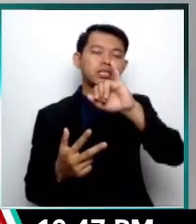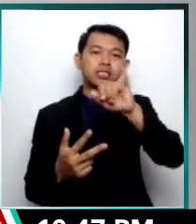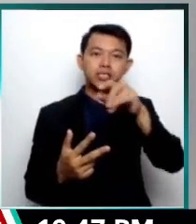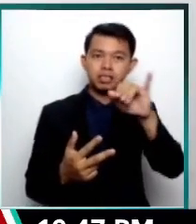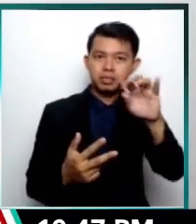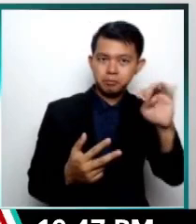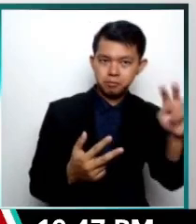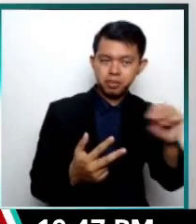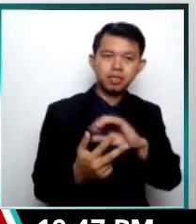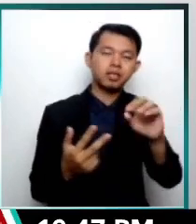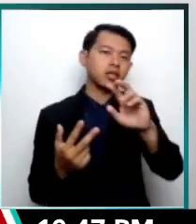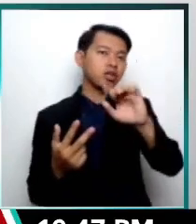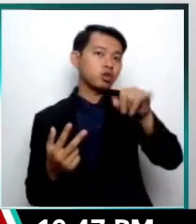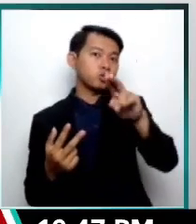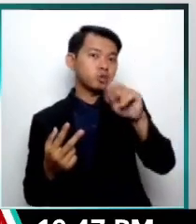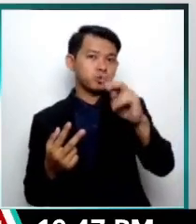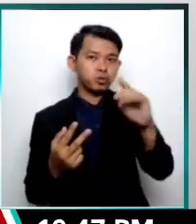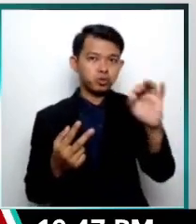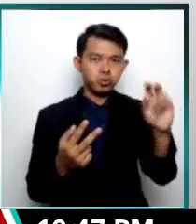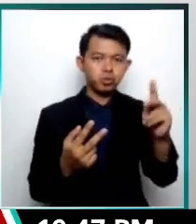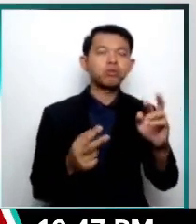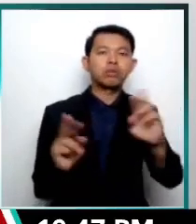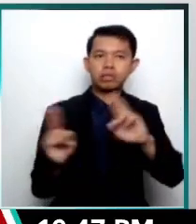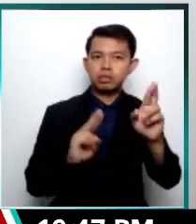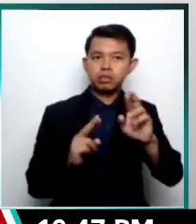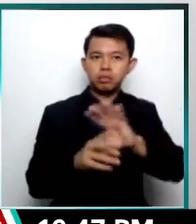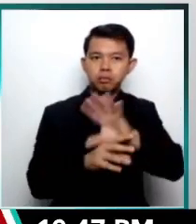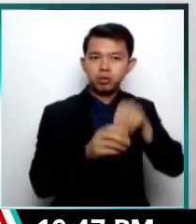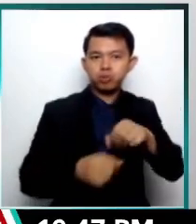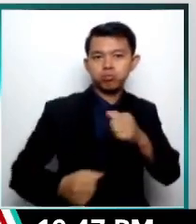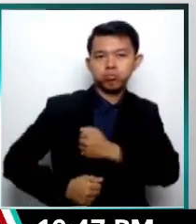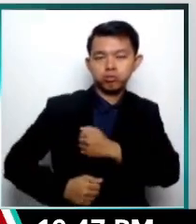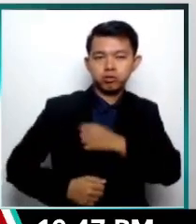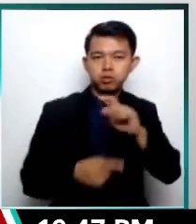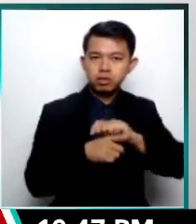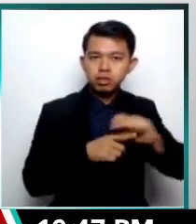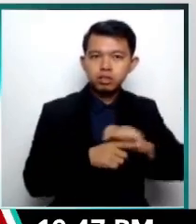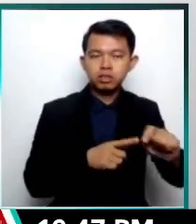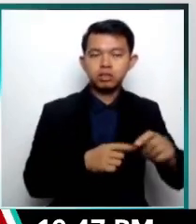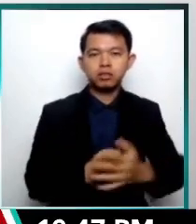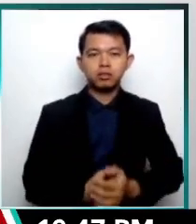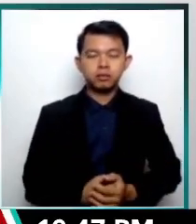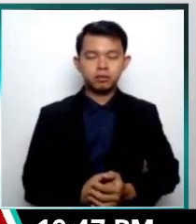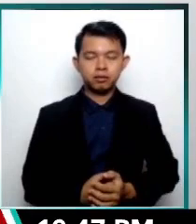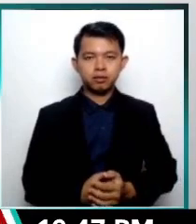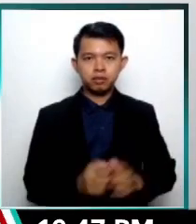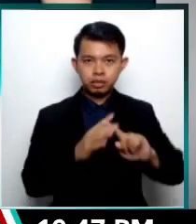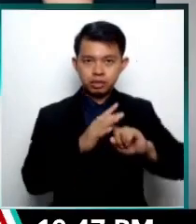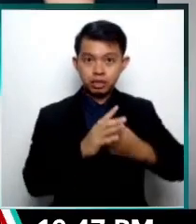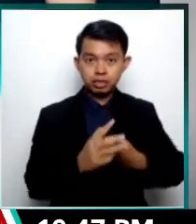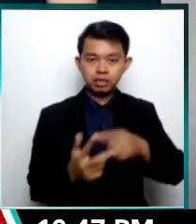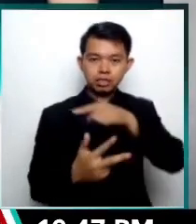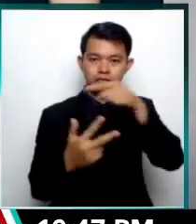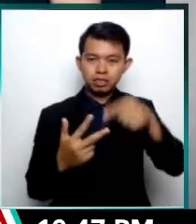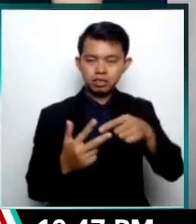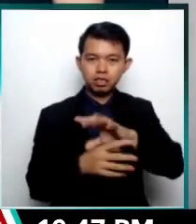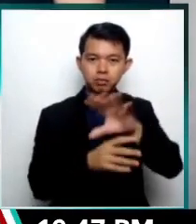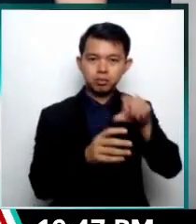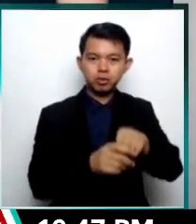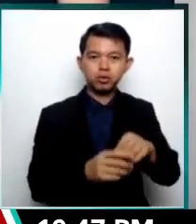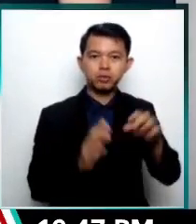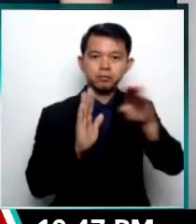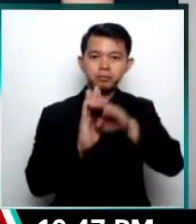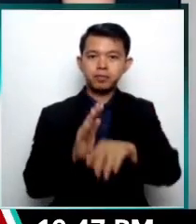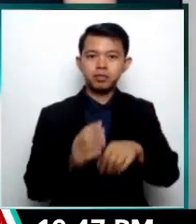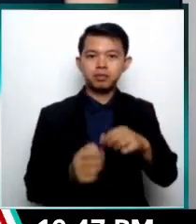Sa announcement ng kanilang agency na Big Hit Music sa Weverse, sinimula na raw nila ang enlistment process. Hiling nila ang suporta ng